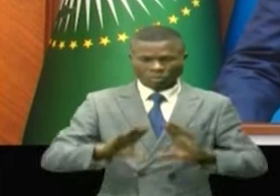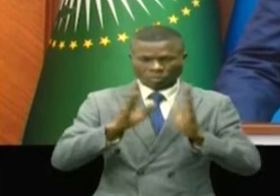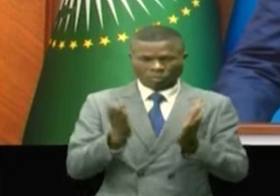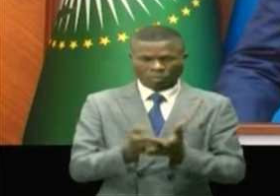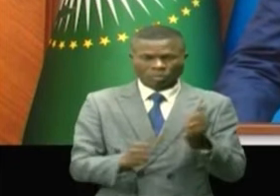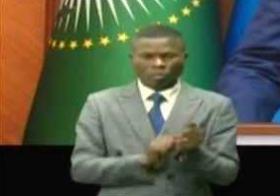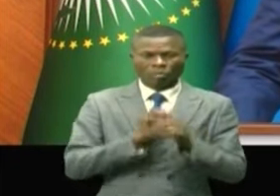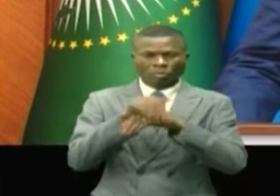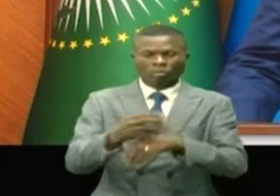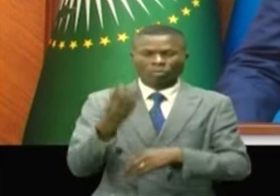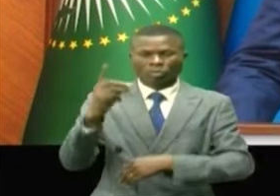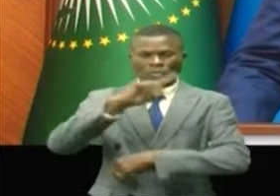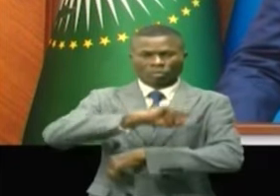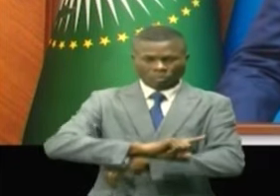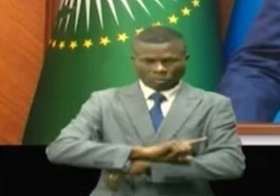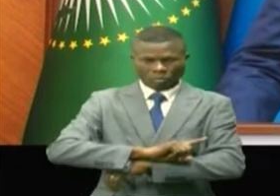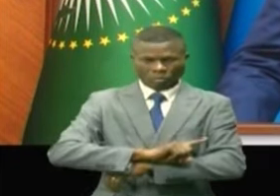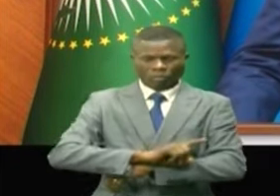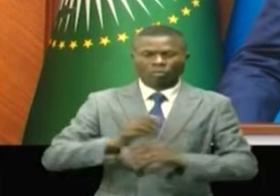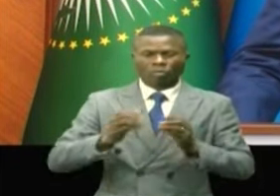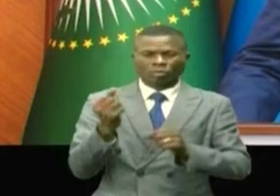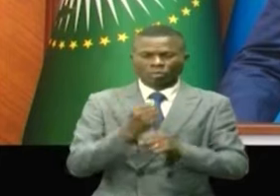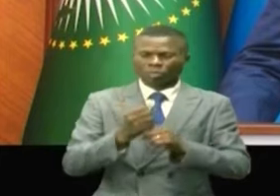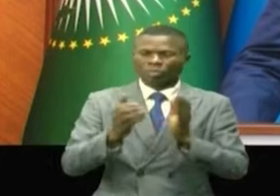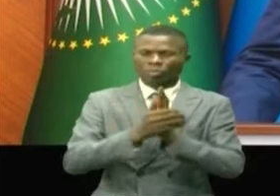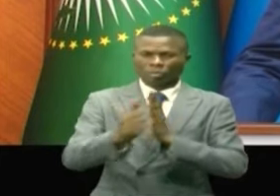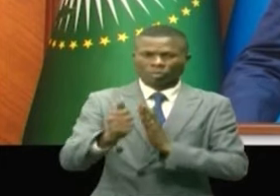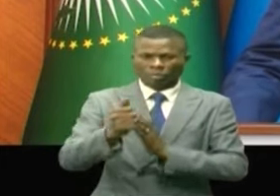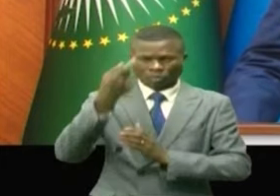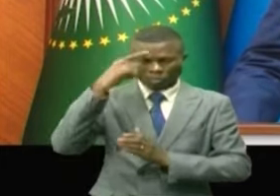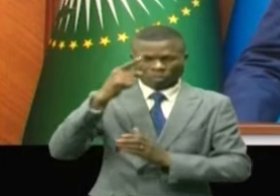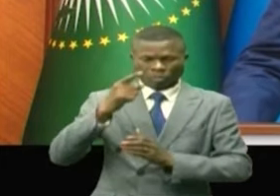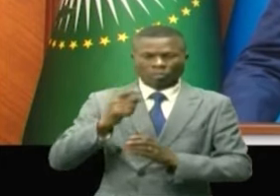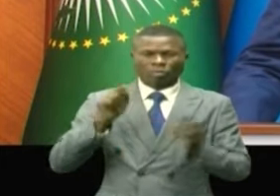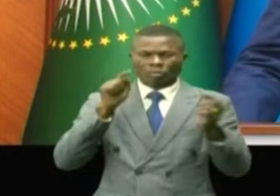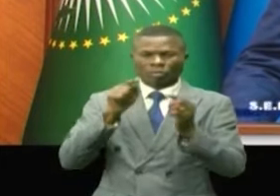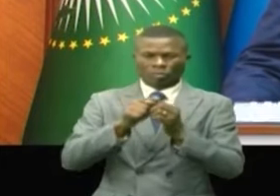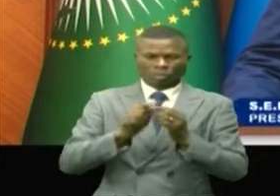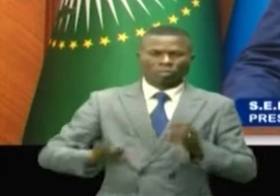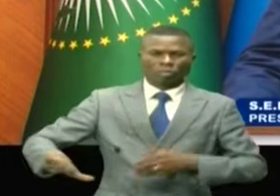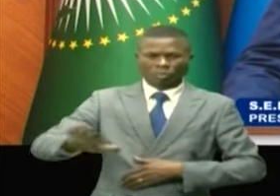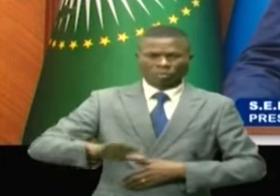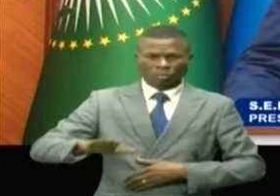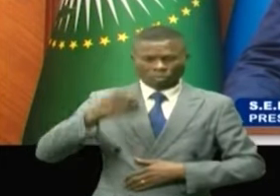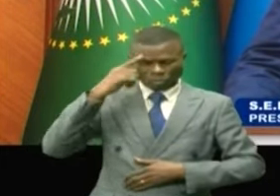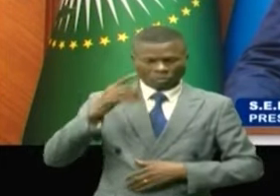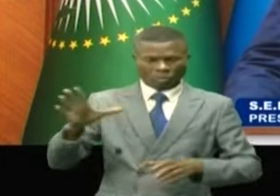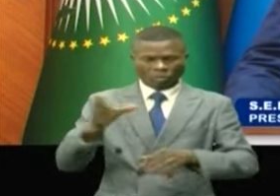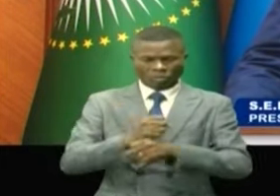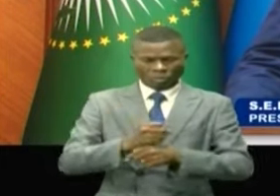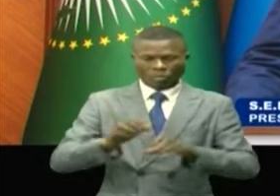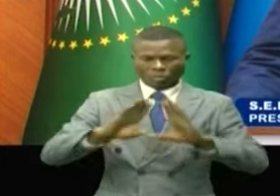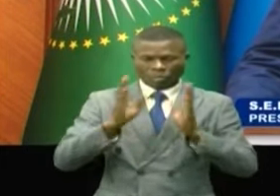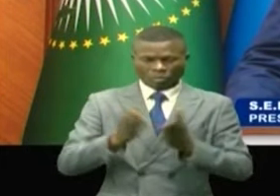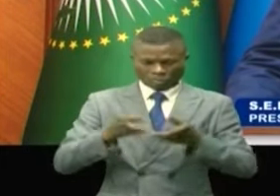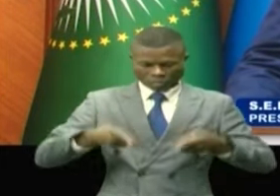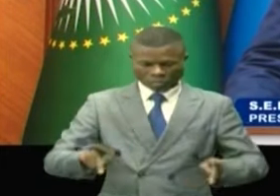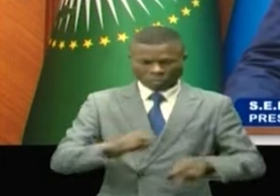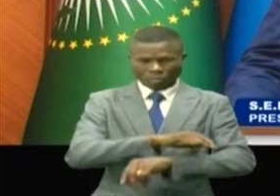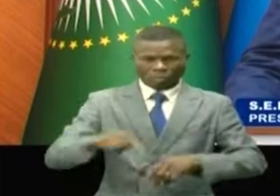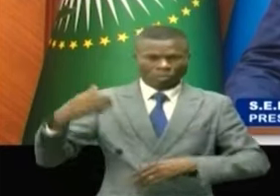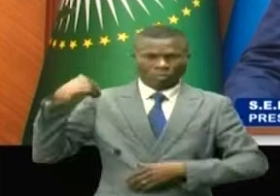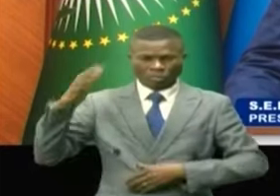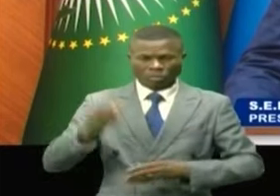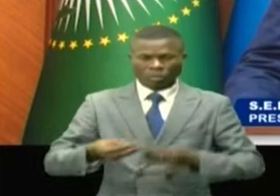participants qui ont abattu un travail de qualité pour la cause nationale afin que les conclusions permettent aux institutions de